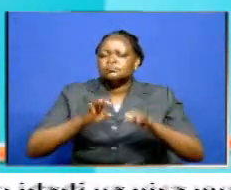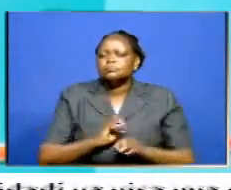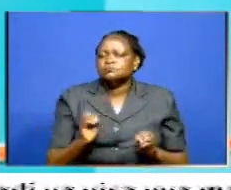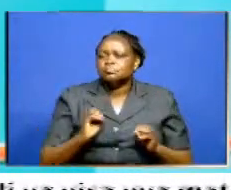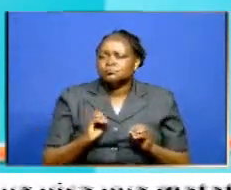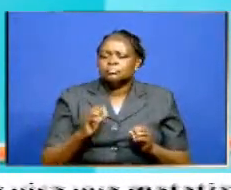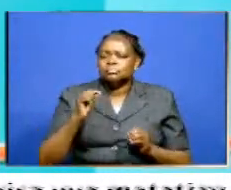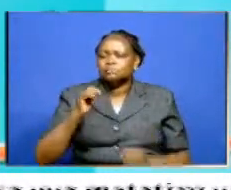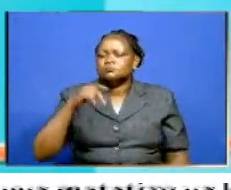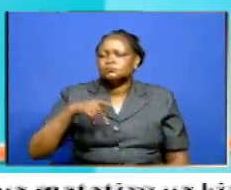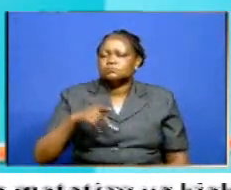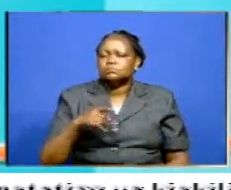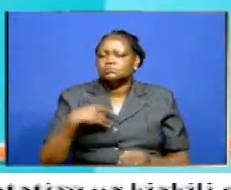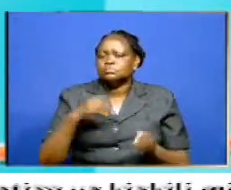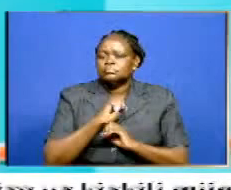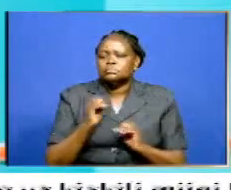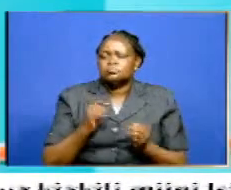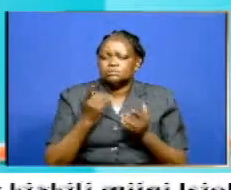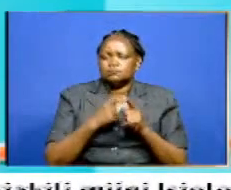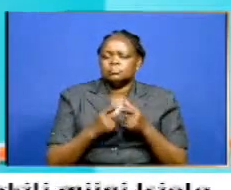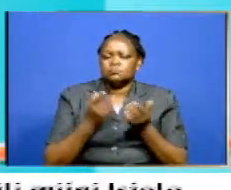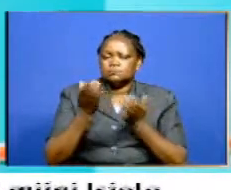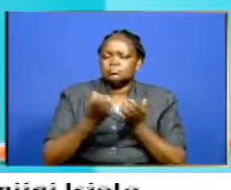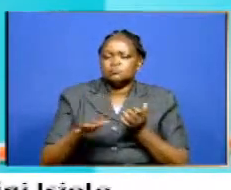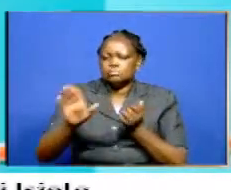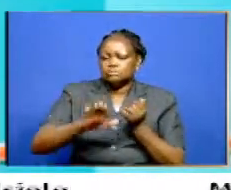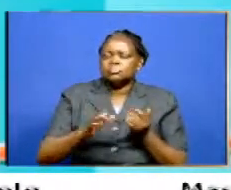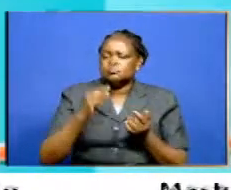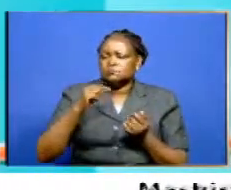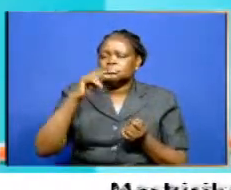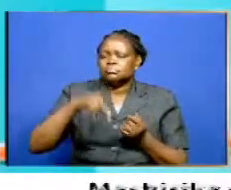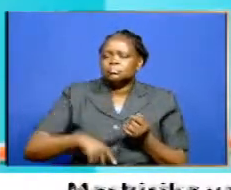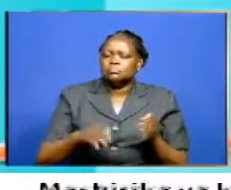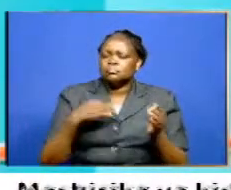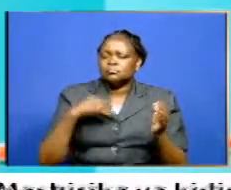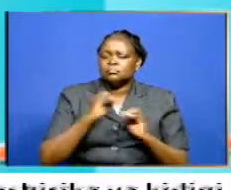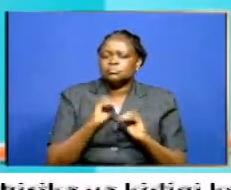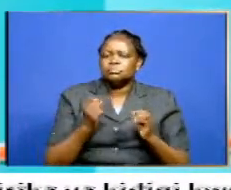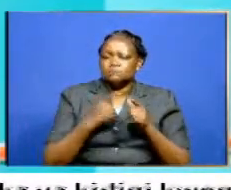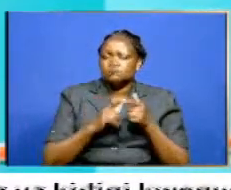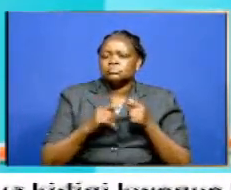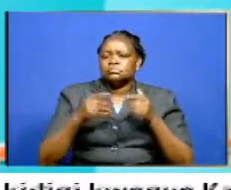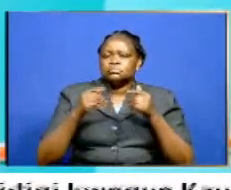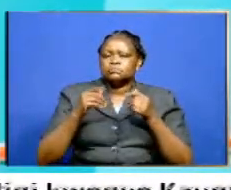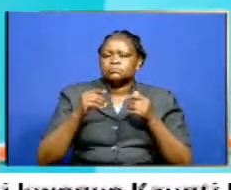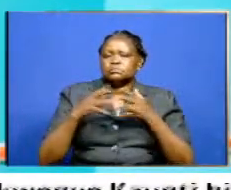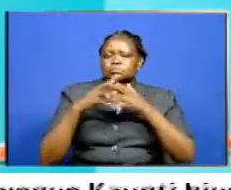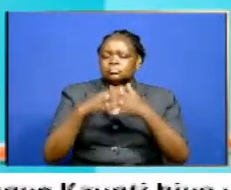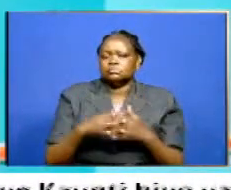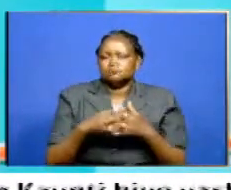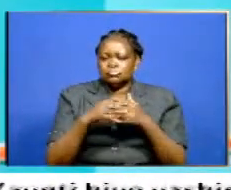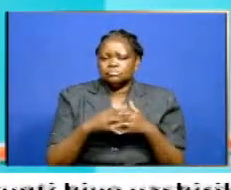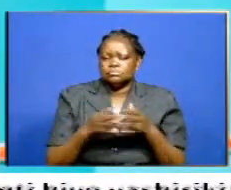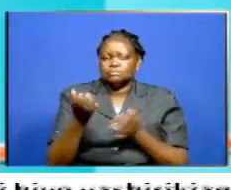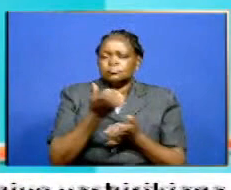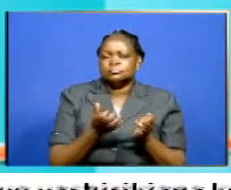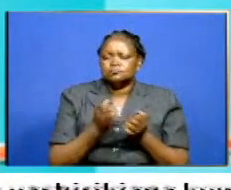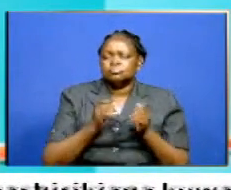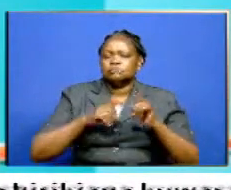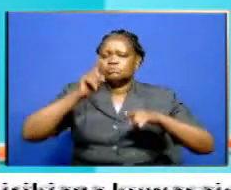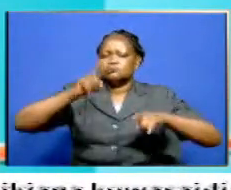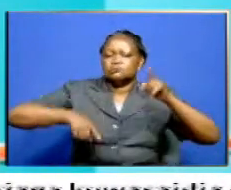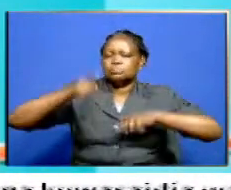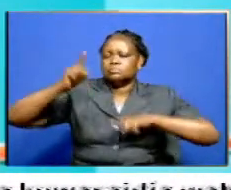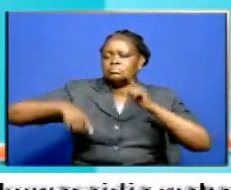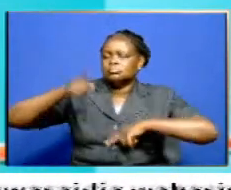yetu iko wapi? Kama hakuna service sector, GDP yetu iko wapi? Ukitazama katika taifa la Marekani, uchumi wao uko so diversified